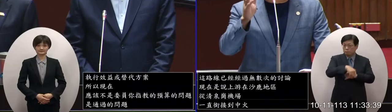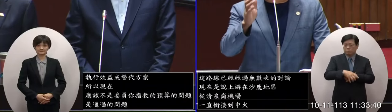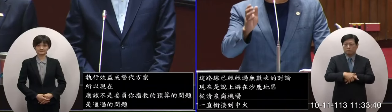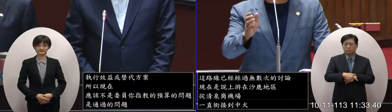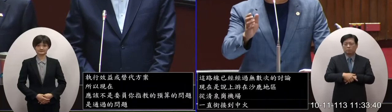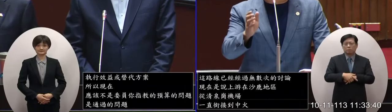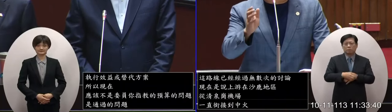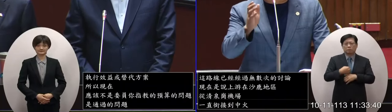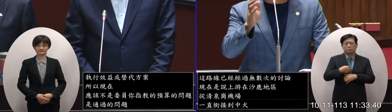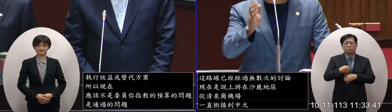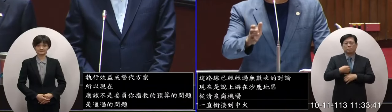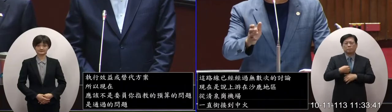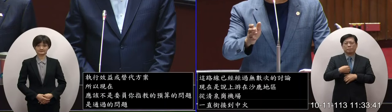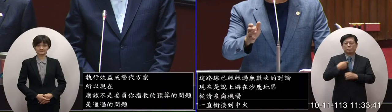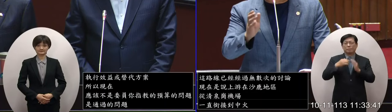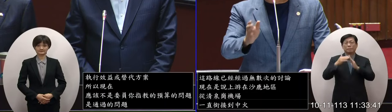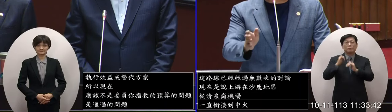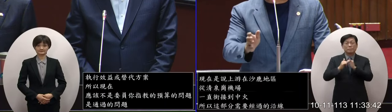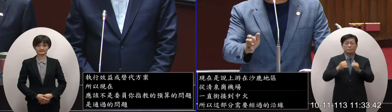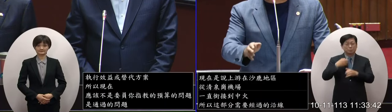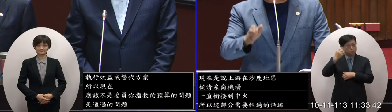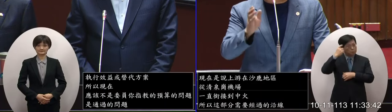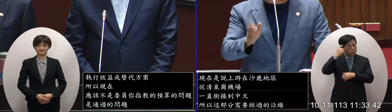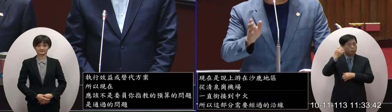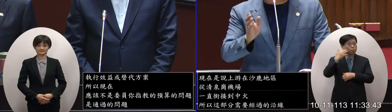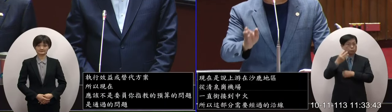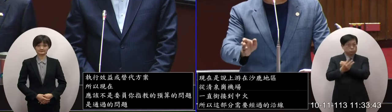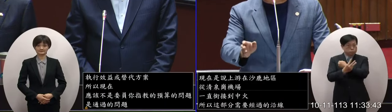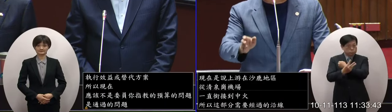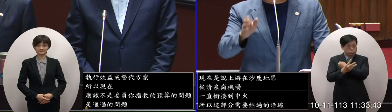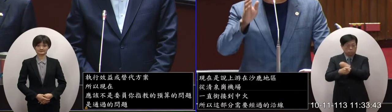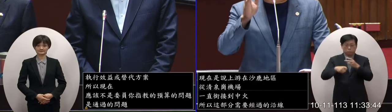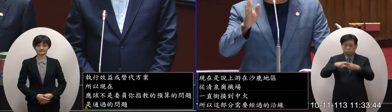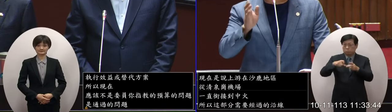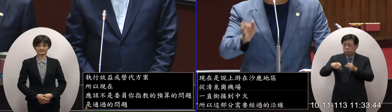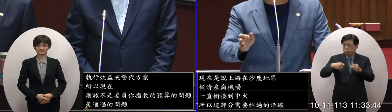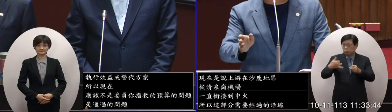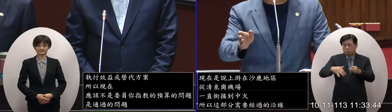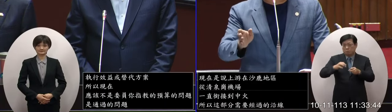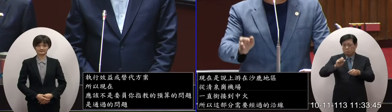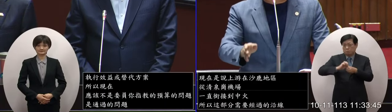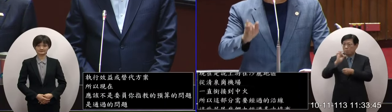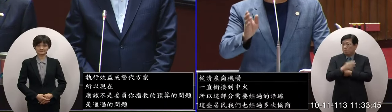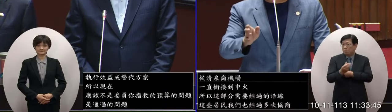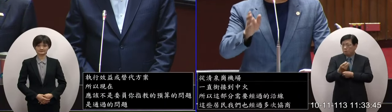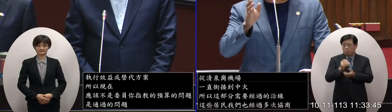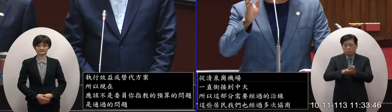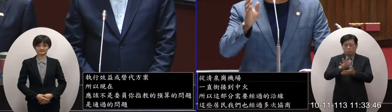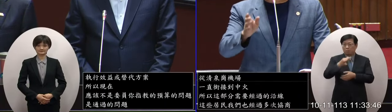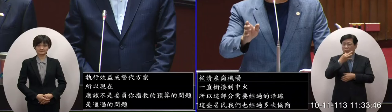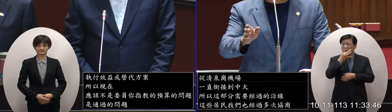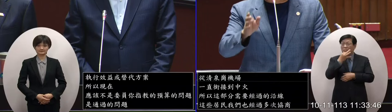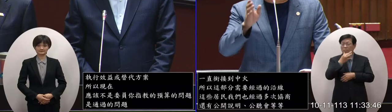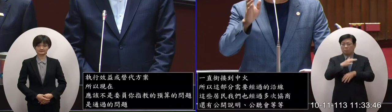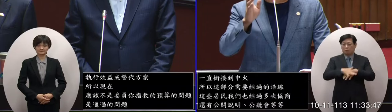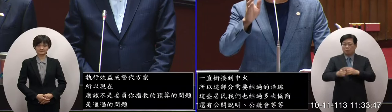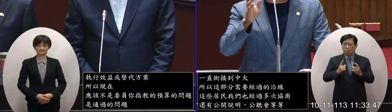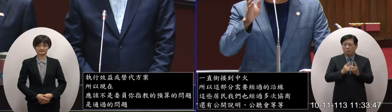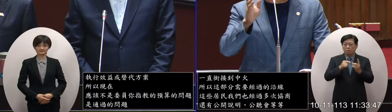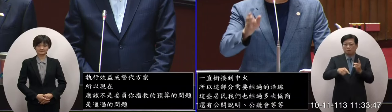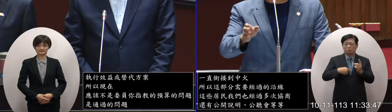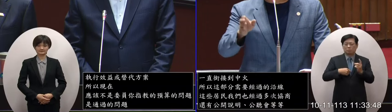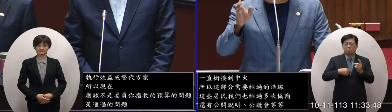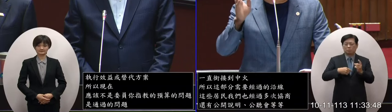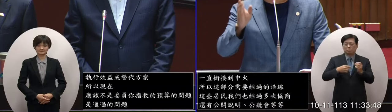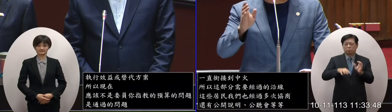倒是我们现在我们的市民认为说，如果第三期工程没有加速进行，未来遭受到了这样子的一个